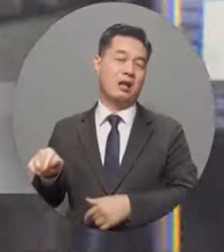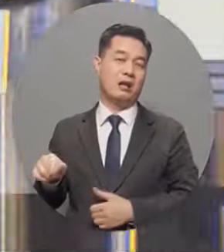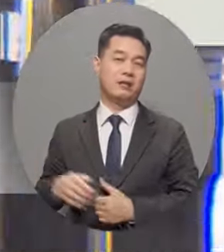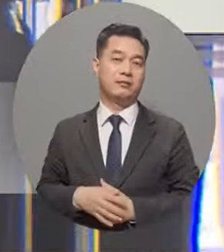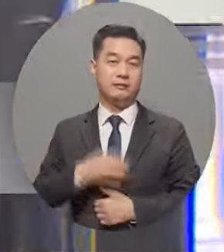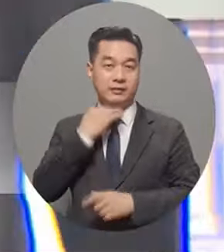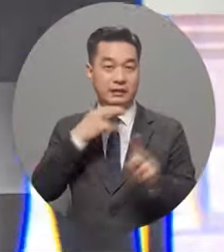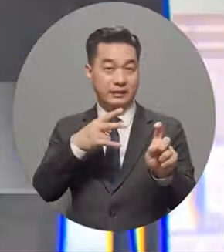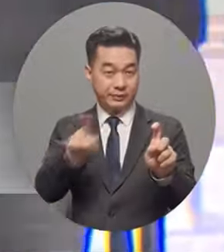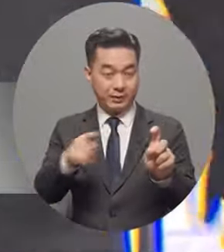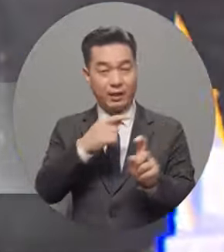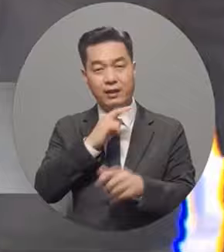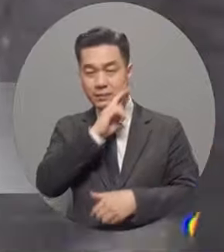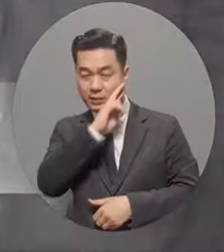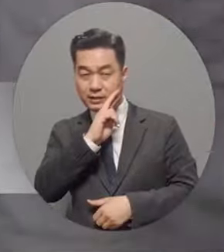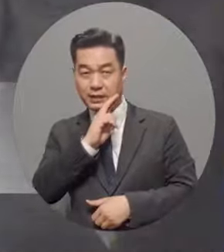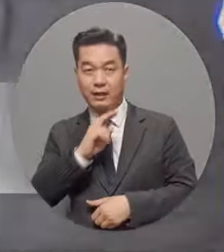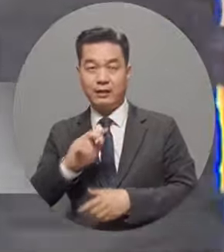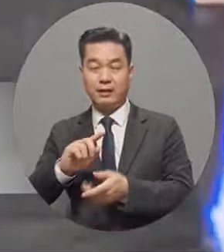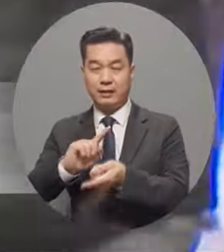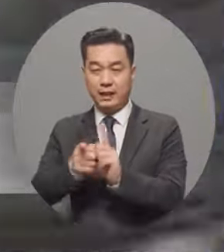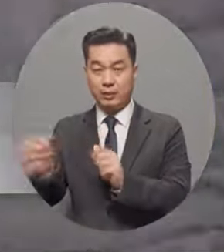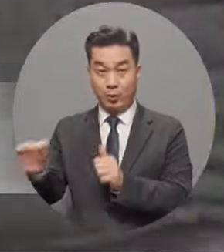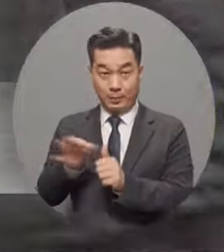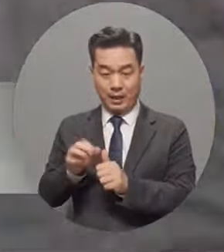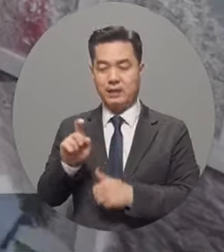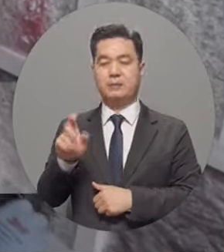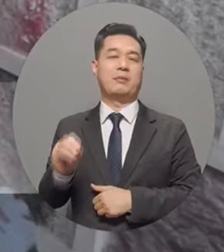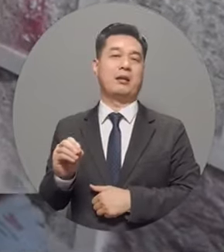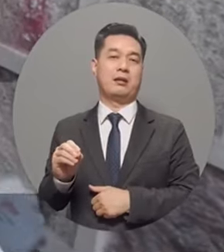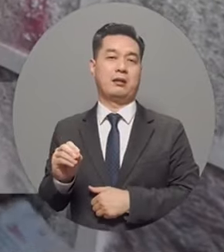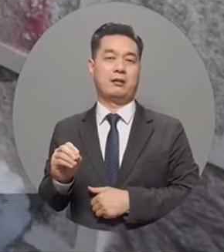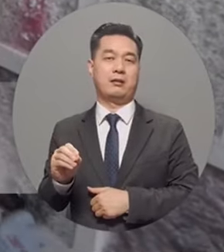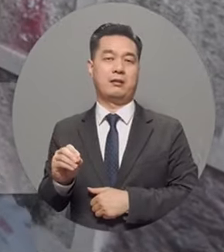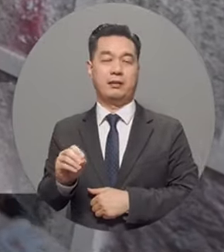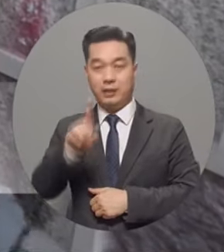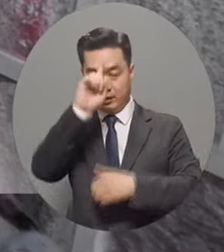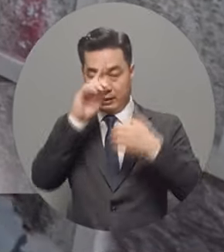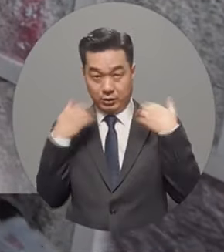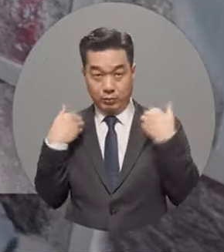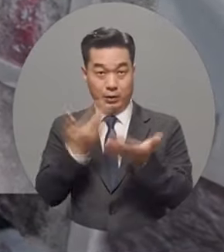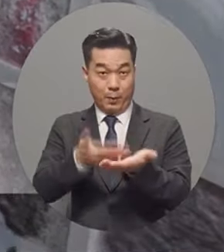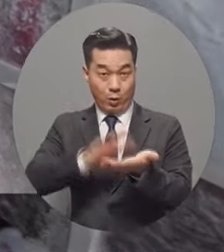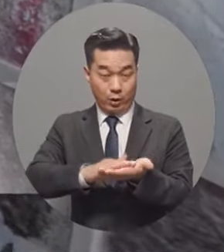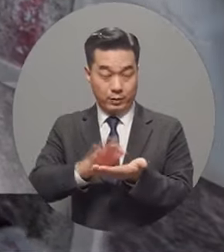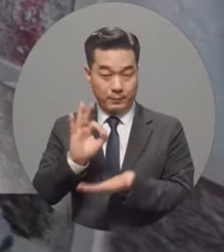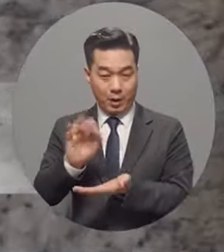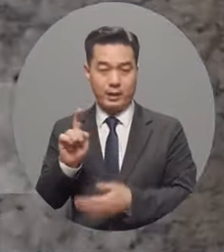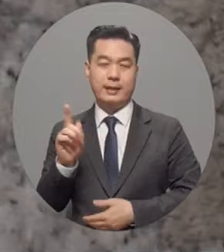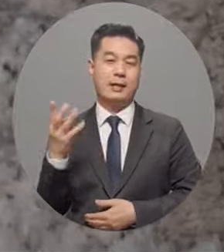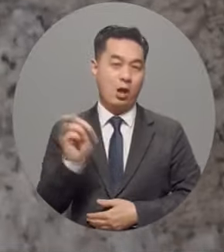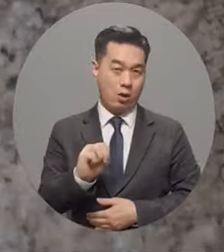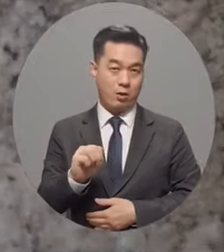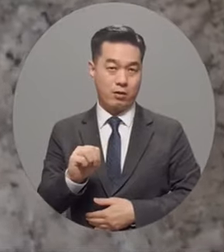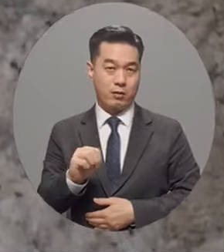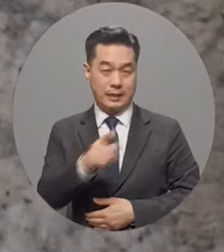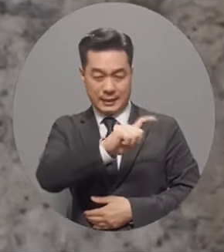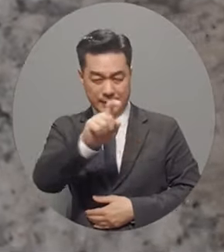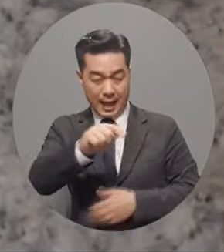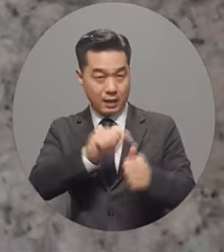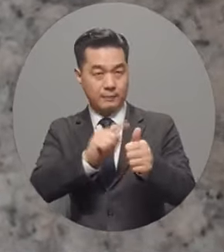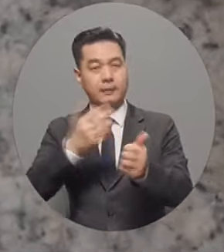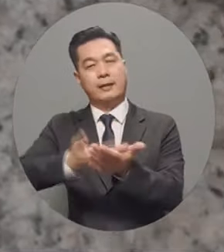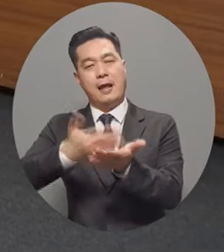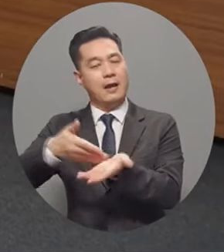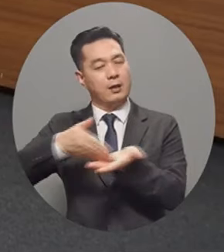10대 피의자들이 대가로 이 팀장에게 받은 돈은 10만 원. 정부는 복원에 든 비용 1억여 원을 낙서범들에게 청구할